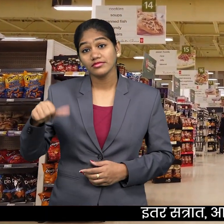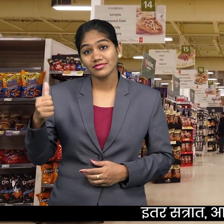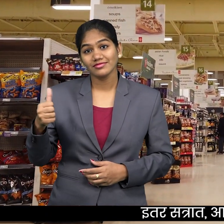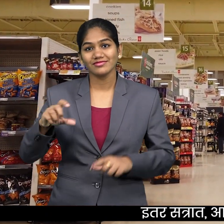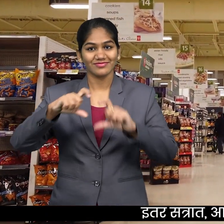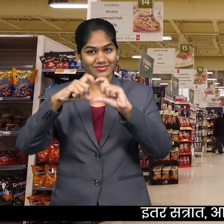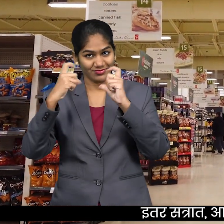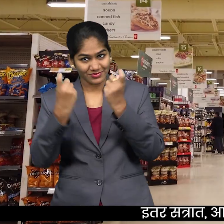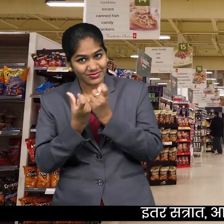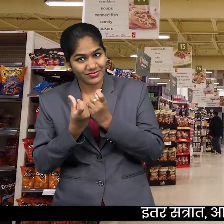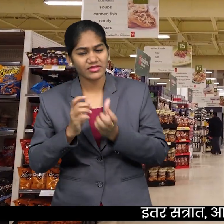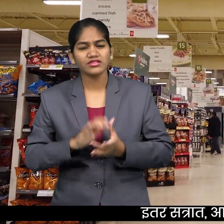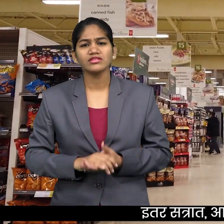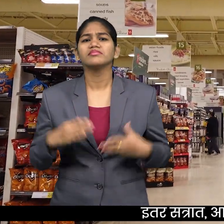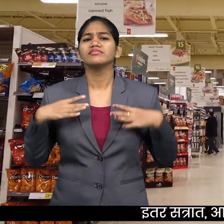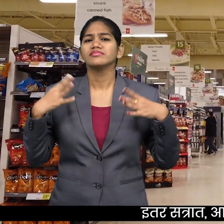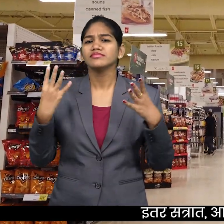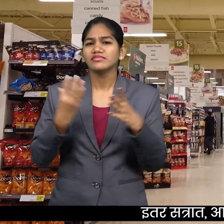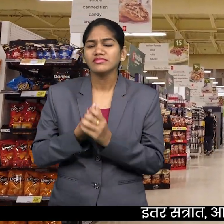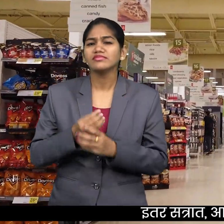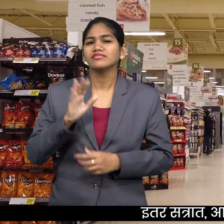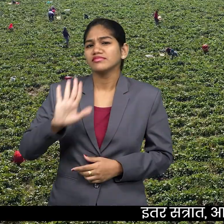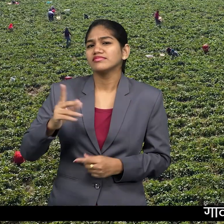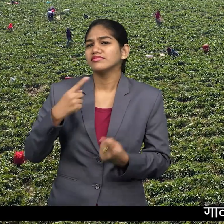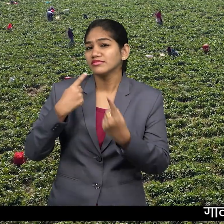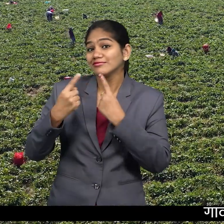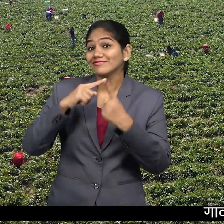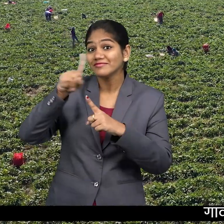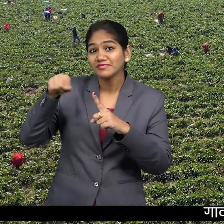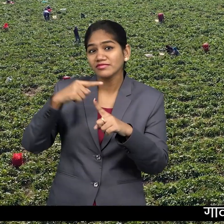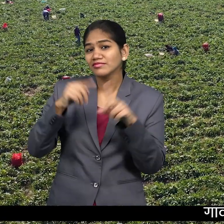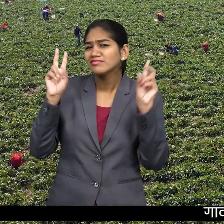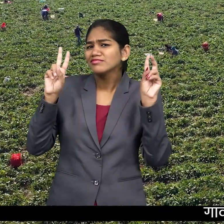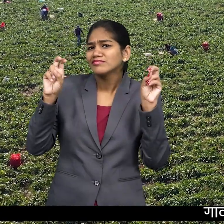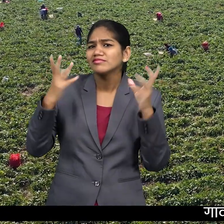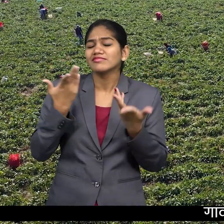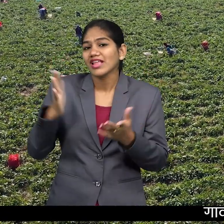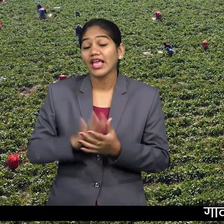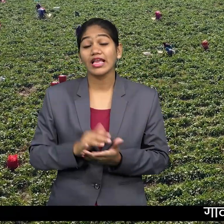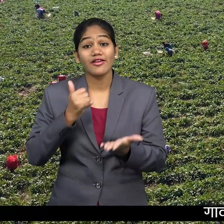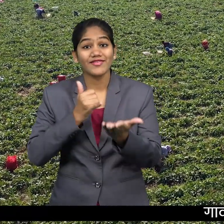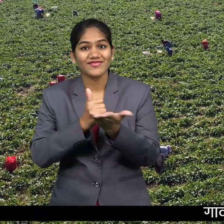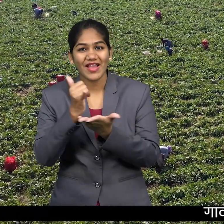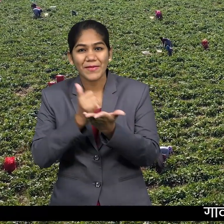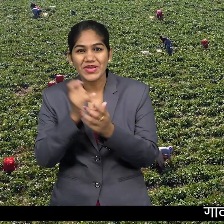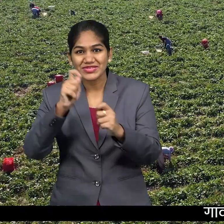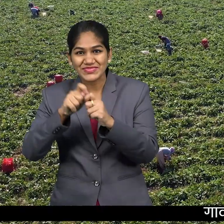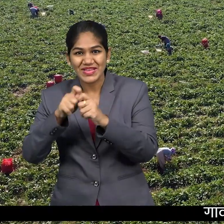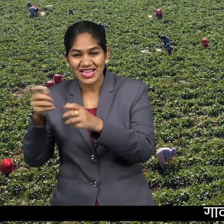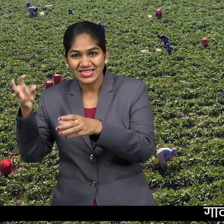इतर सत्रात आम्ही याबद्दल बोललो आहोत. गावात शेतीची कामे